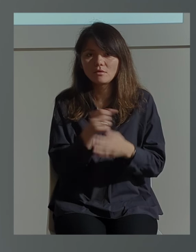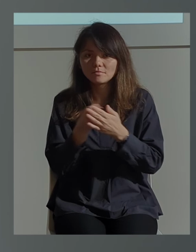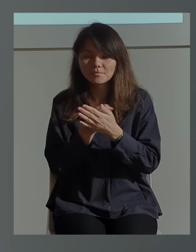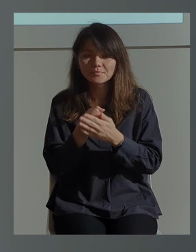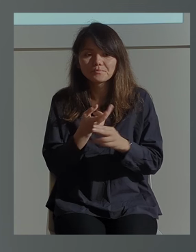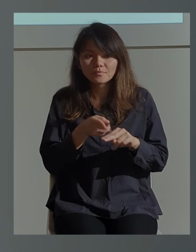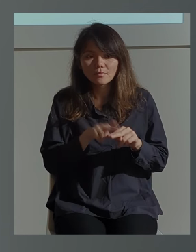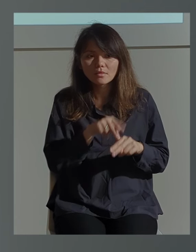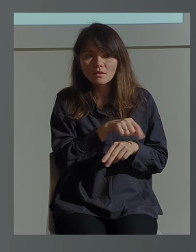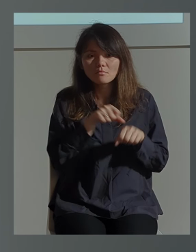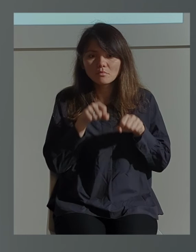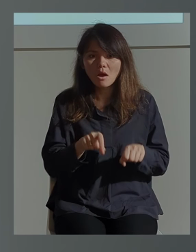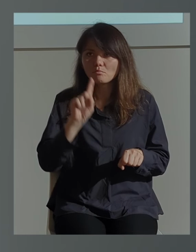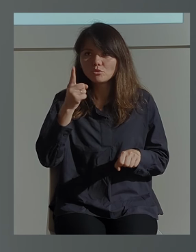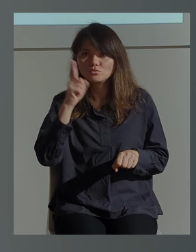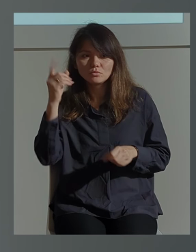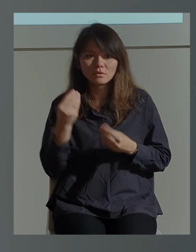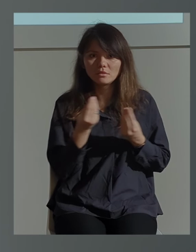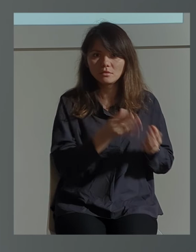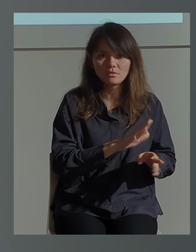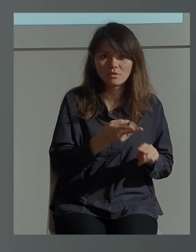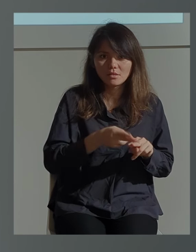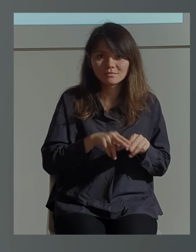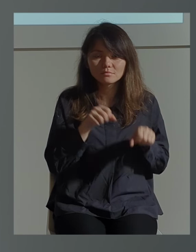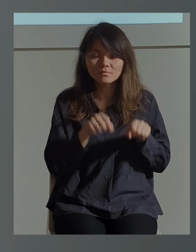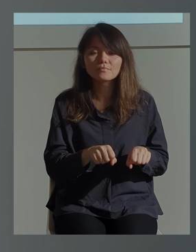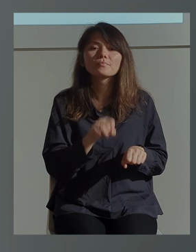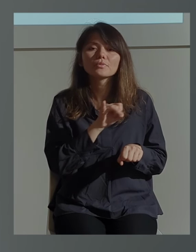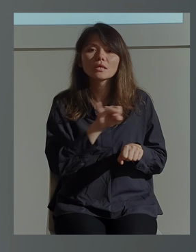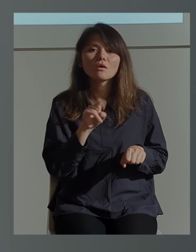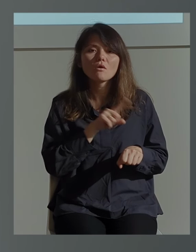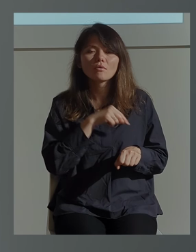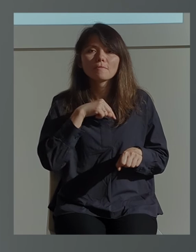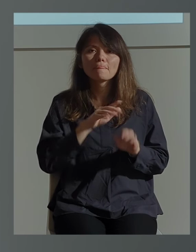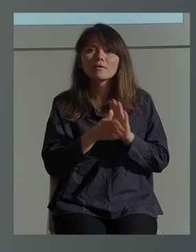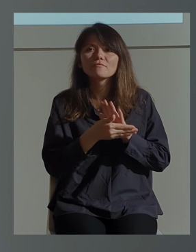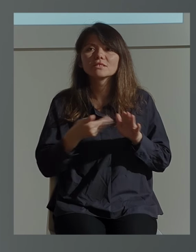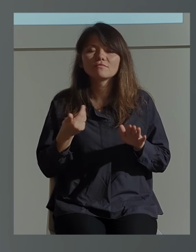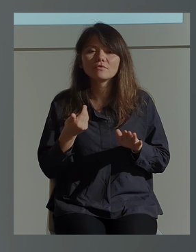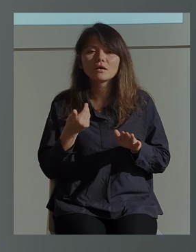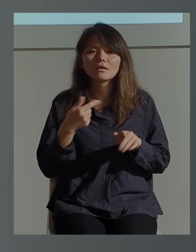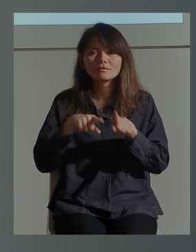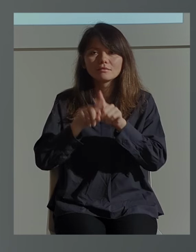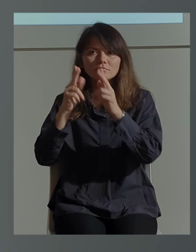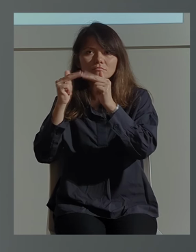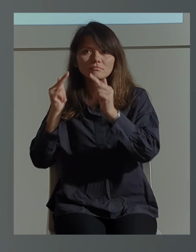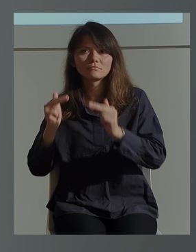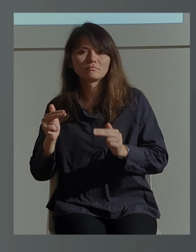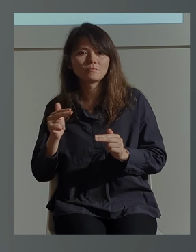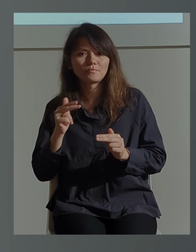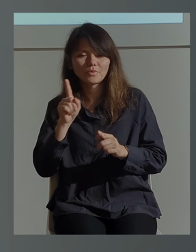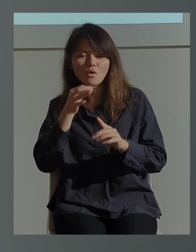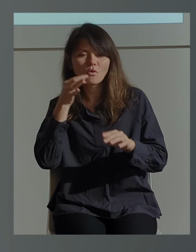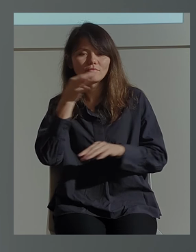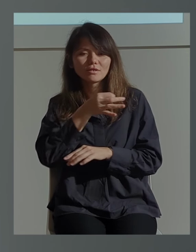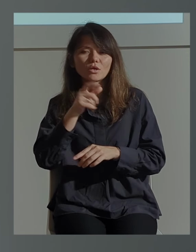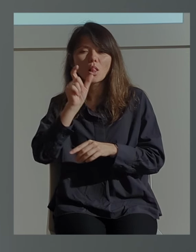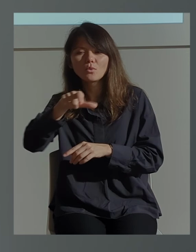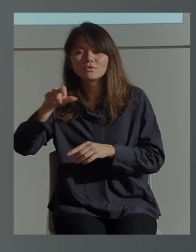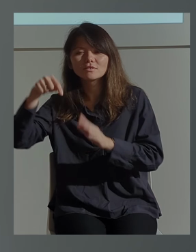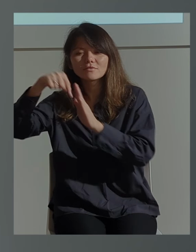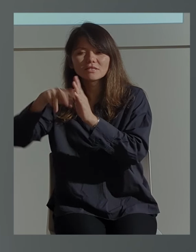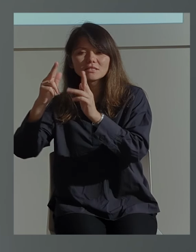которым ему почему-то не предоставляют вызывает оторопь как у замка и у людей в замке Хотя